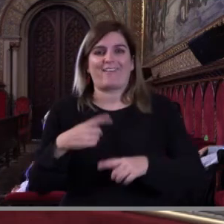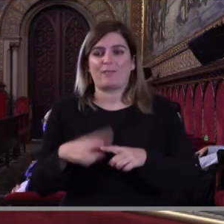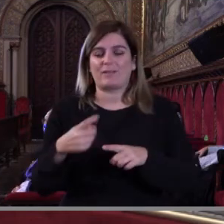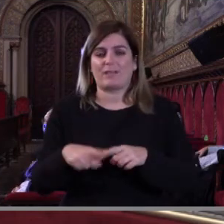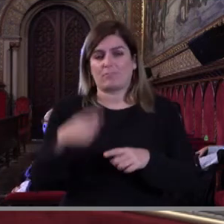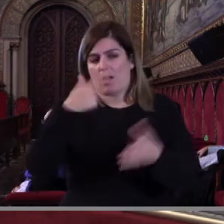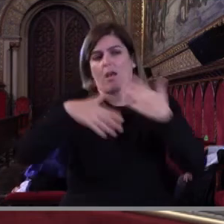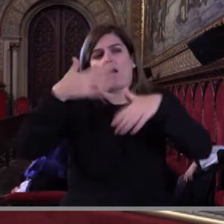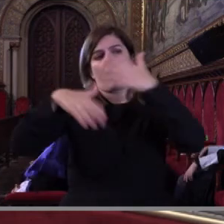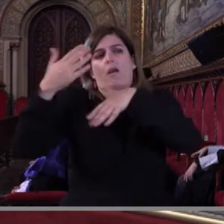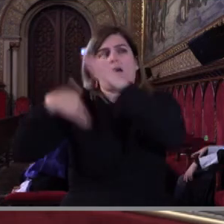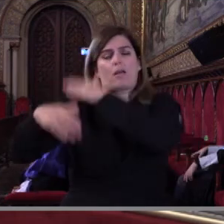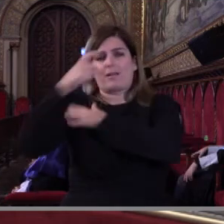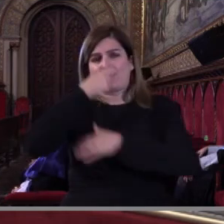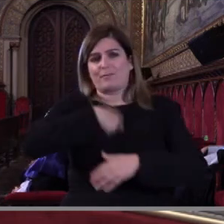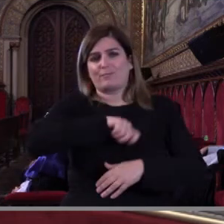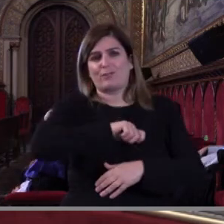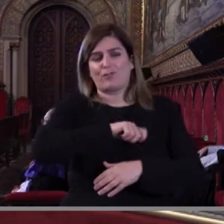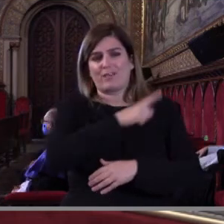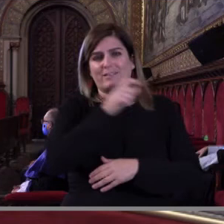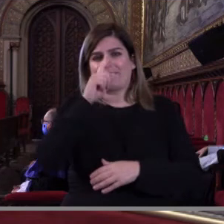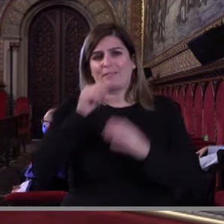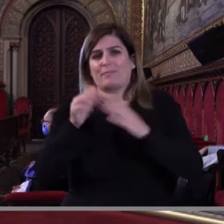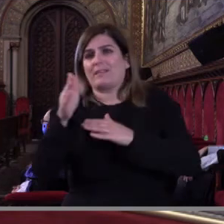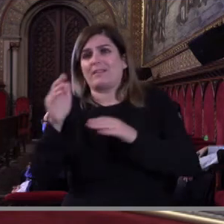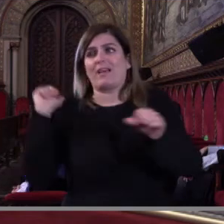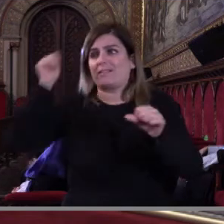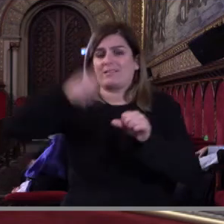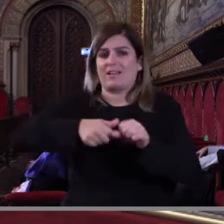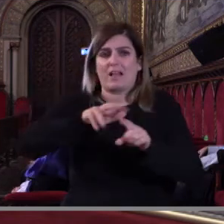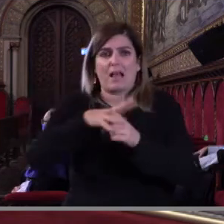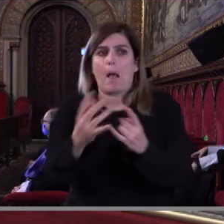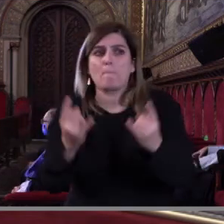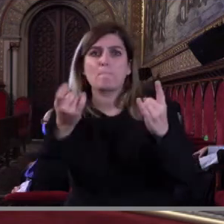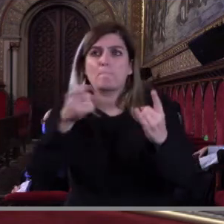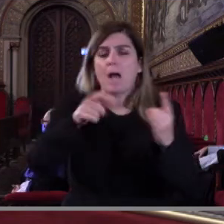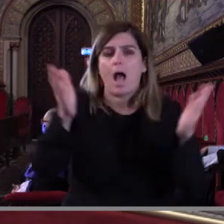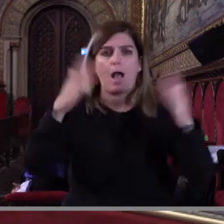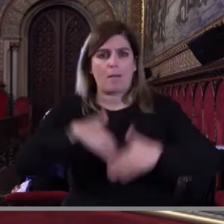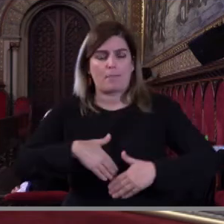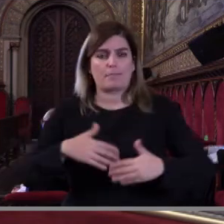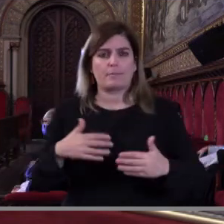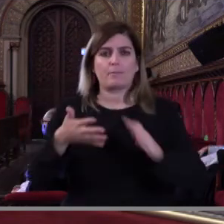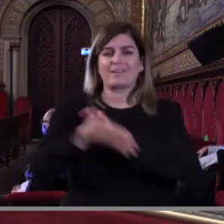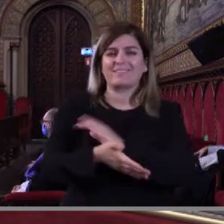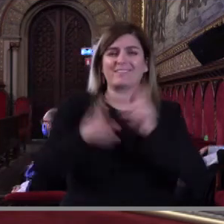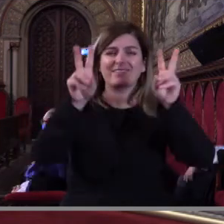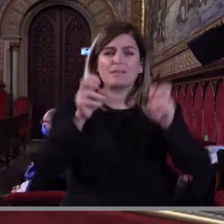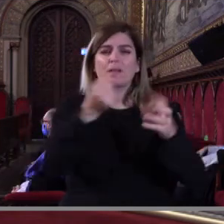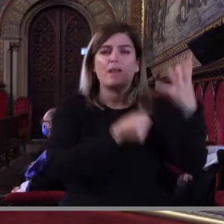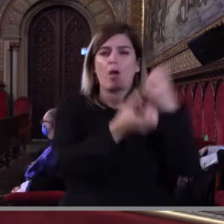abans, des de la grip espanyola de fa 100 anys, no hi havia hagut un cas semblant. I doncs a nivell